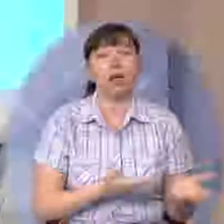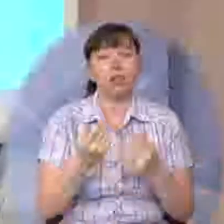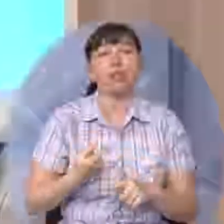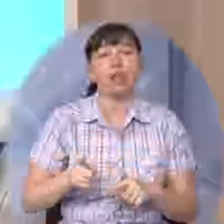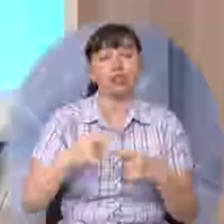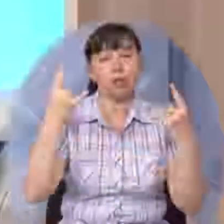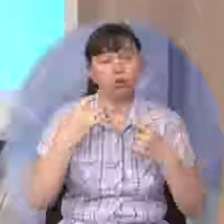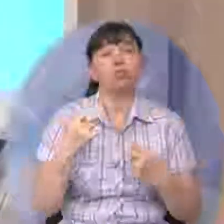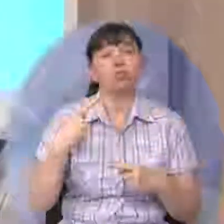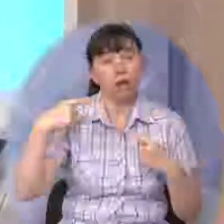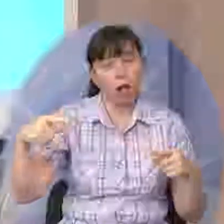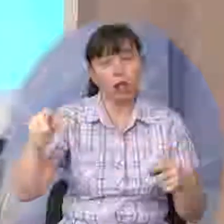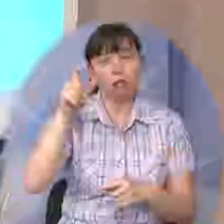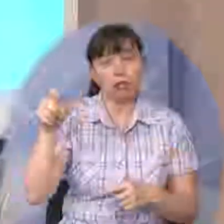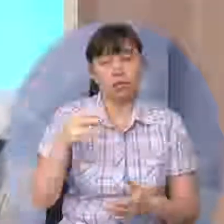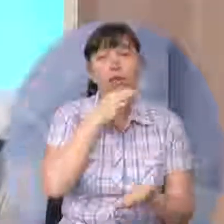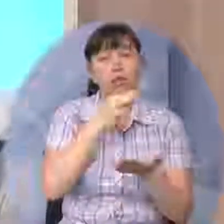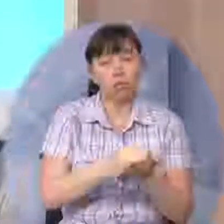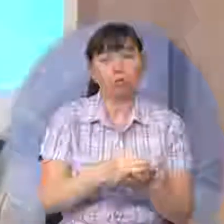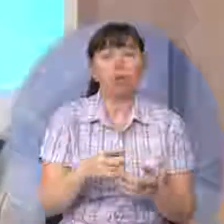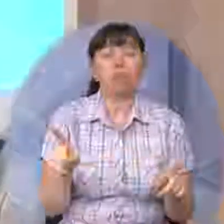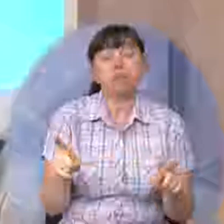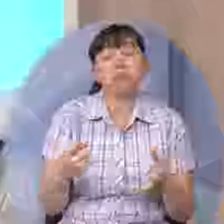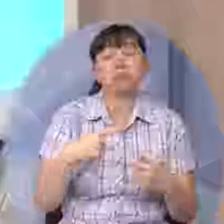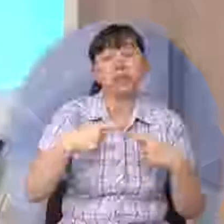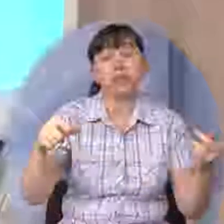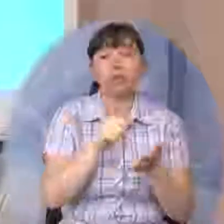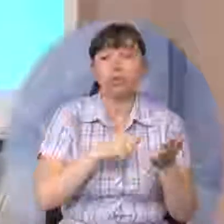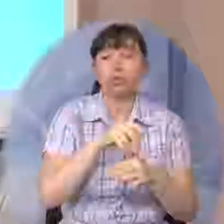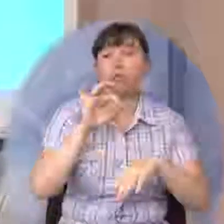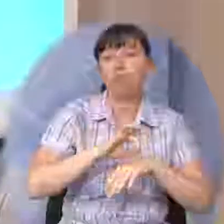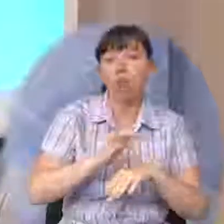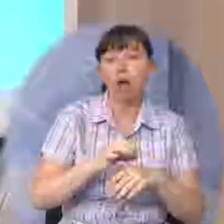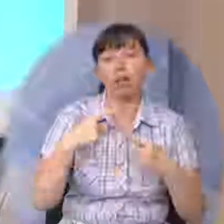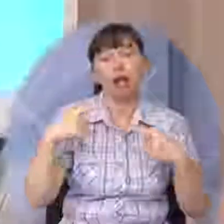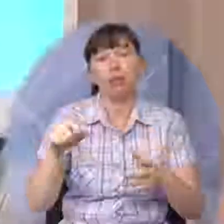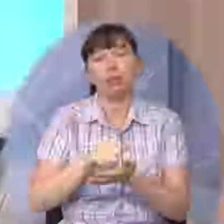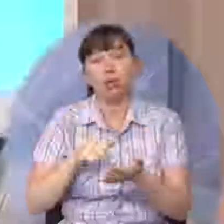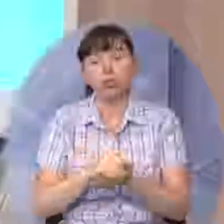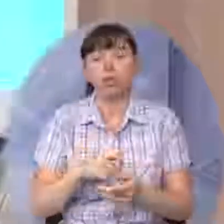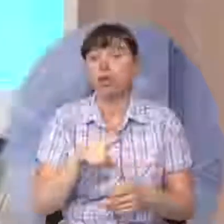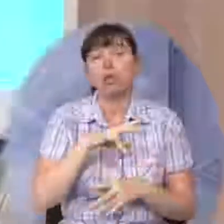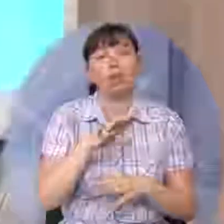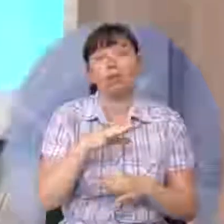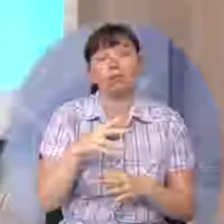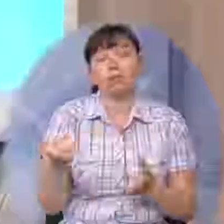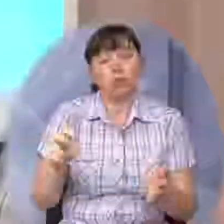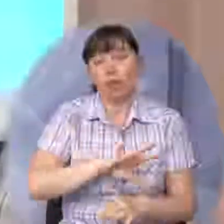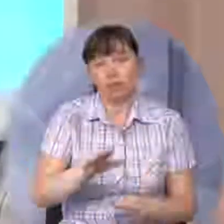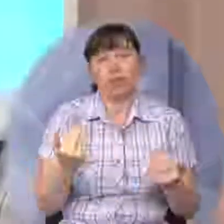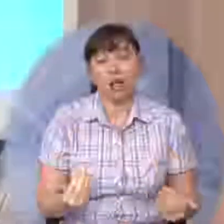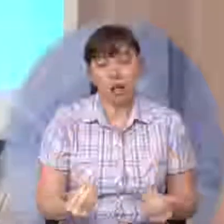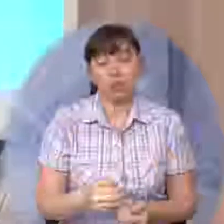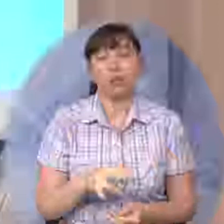invitat la această emisiune și alți responsabili, dar care, fie din motiv de boală, fie din alte motive, nu au ajuns la această emisiune.